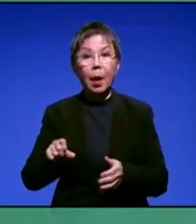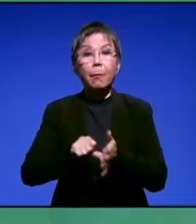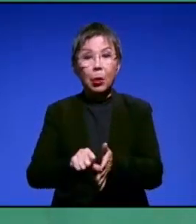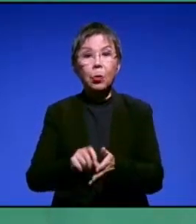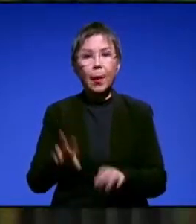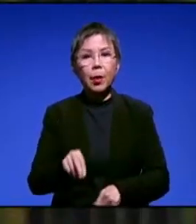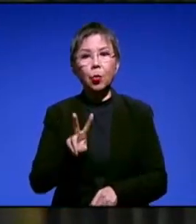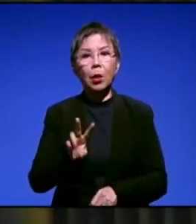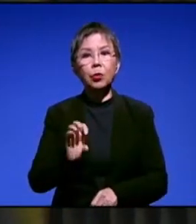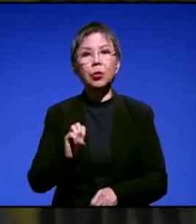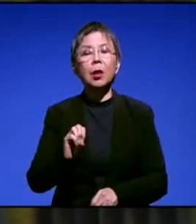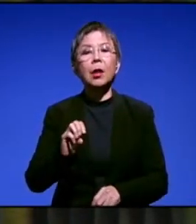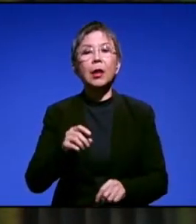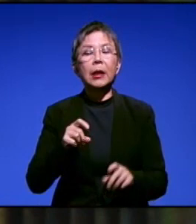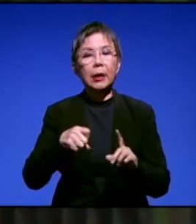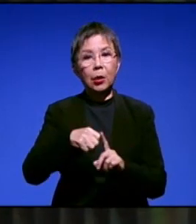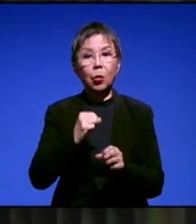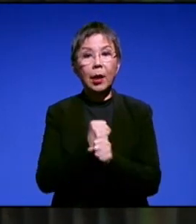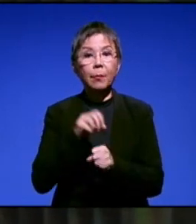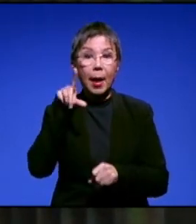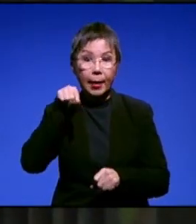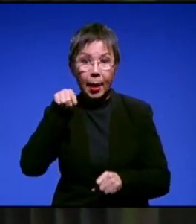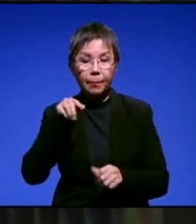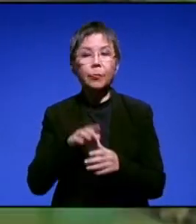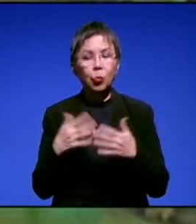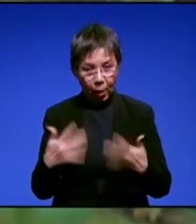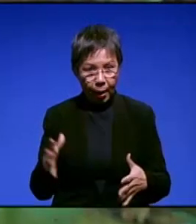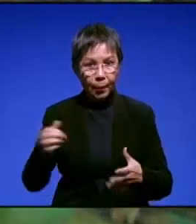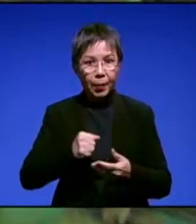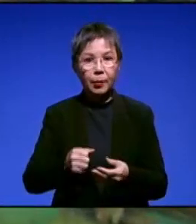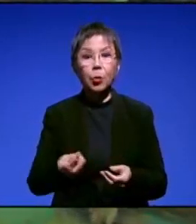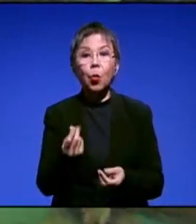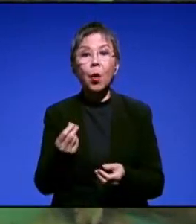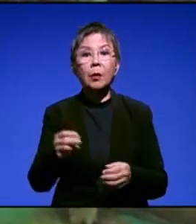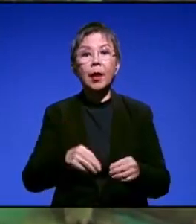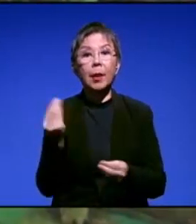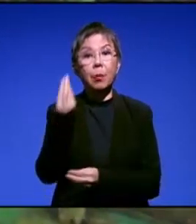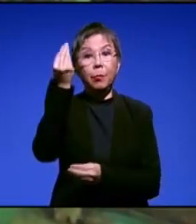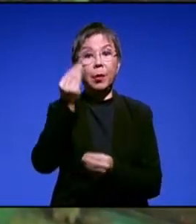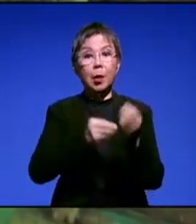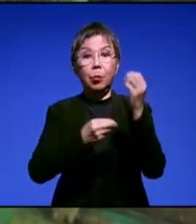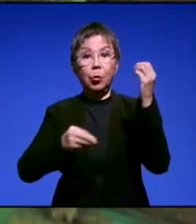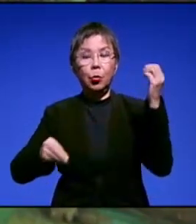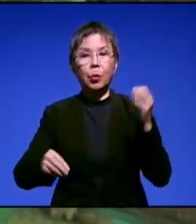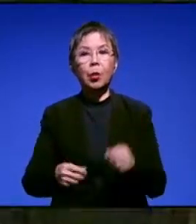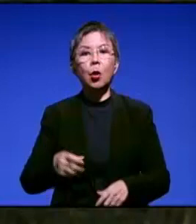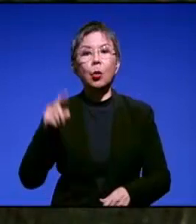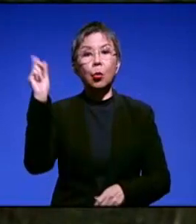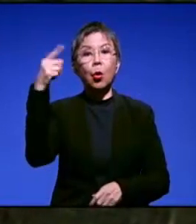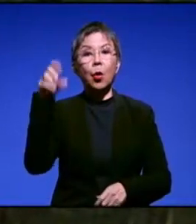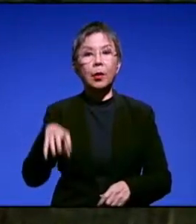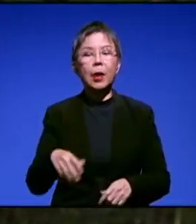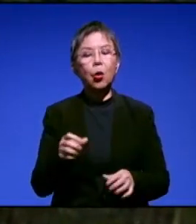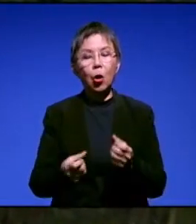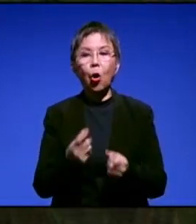berupa 200 kg ayam dari kebun binatang gembiraloka uang dari para pimpinan organisasi perangkat daerah Medan serta